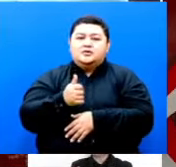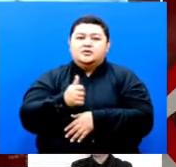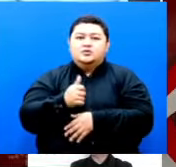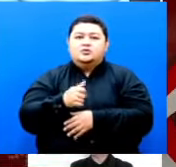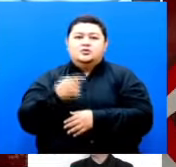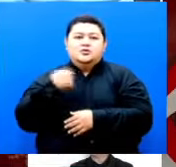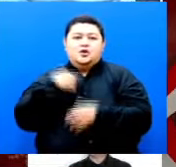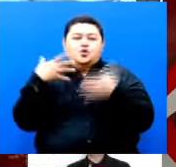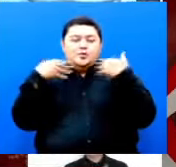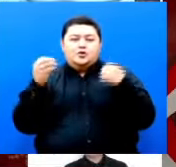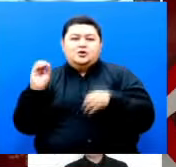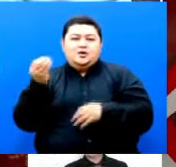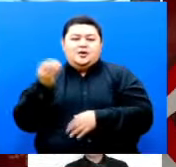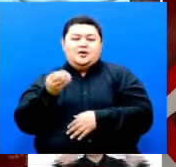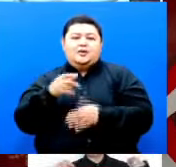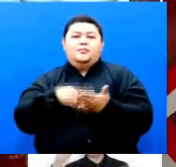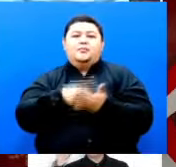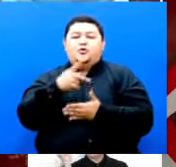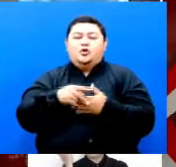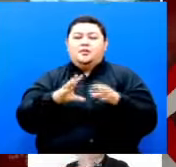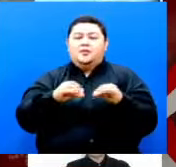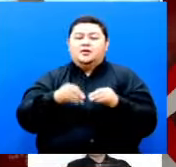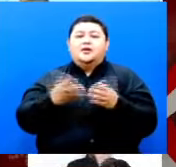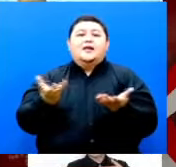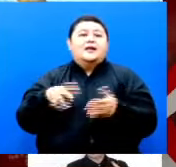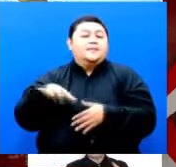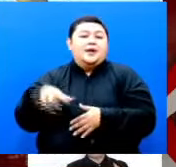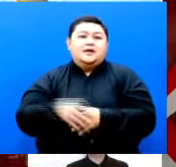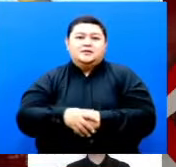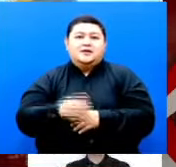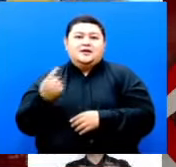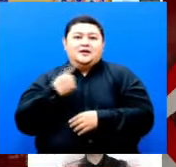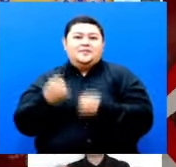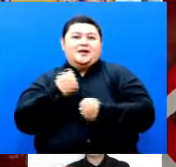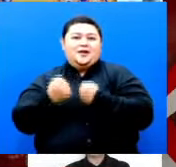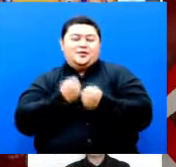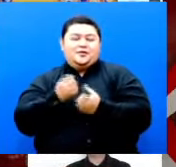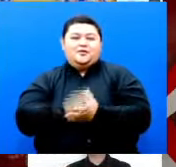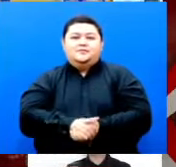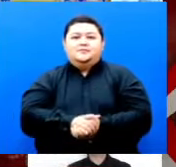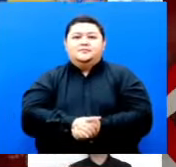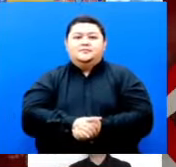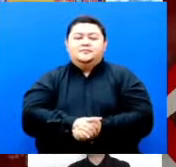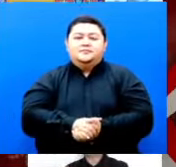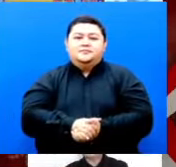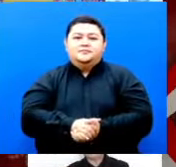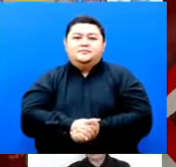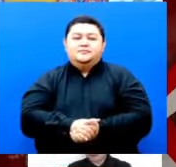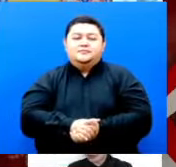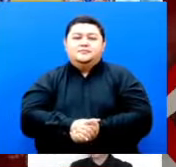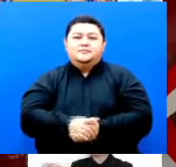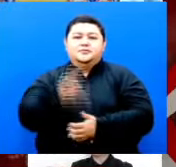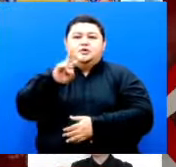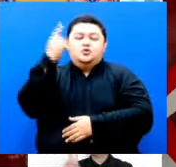menjadi GubernurJakarta,kamiakanmenerapkan programkerjadarimanasaja.Danuntuk itu,2hari